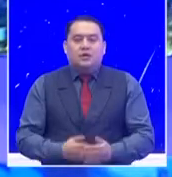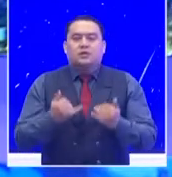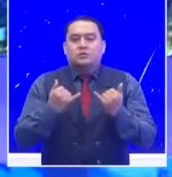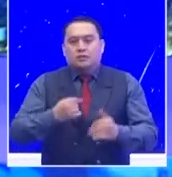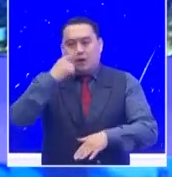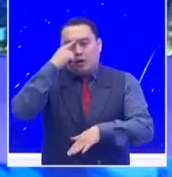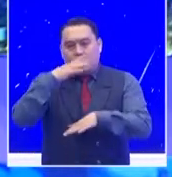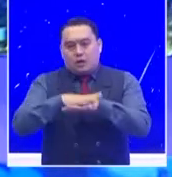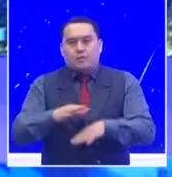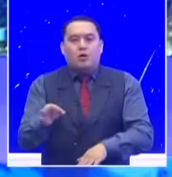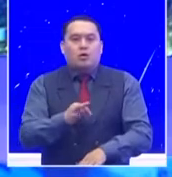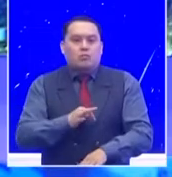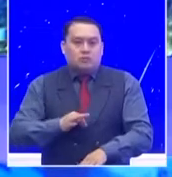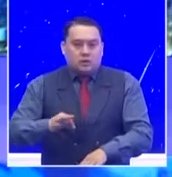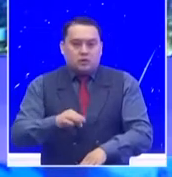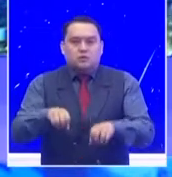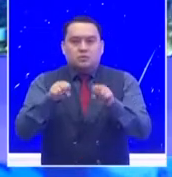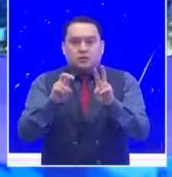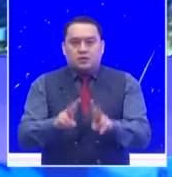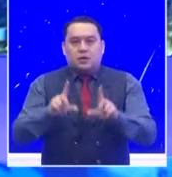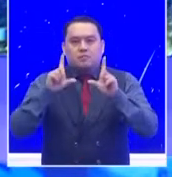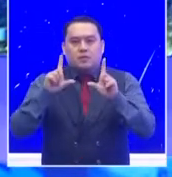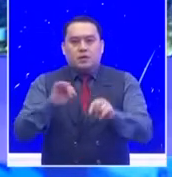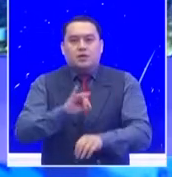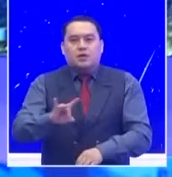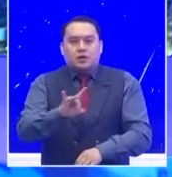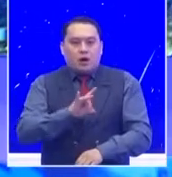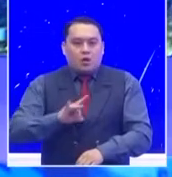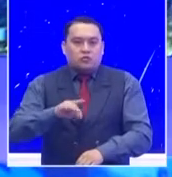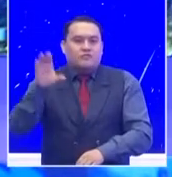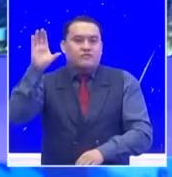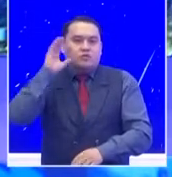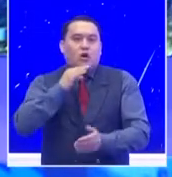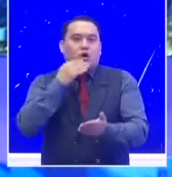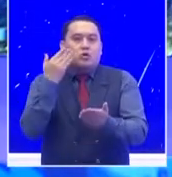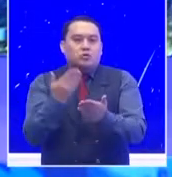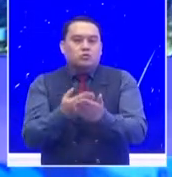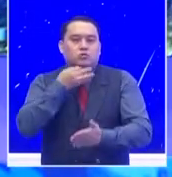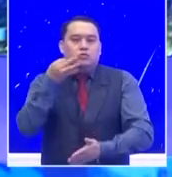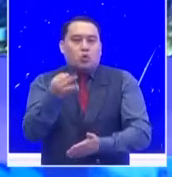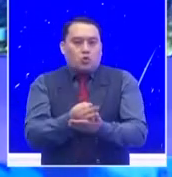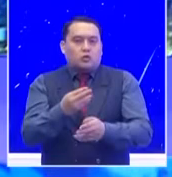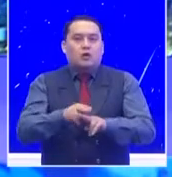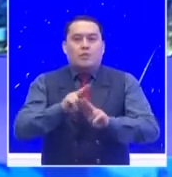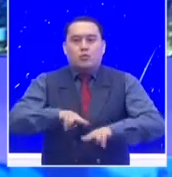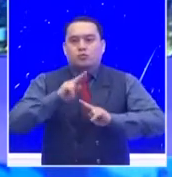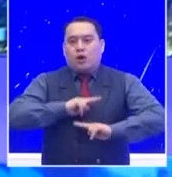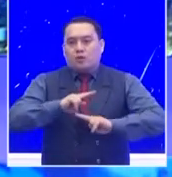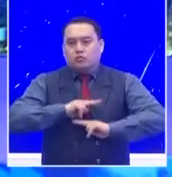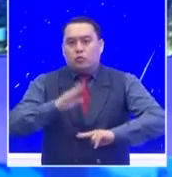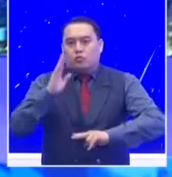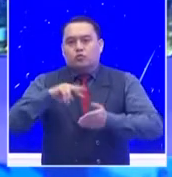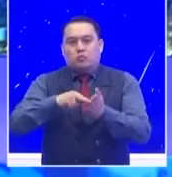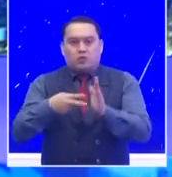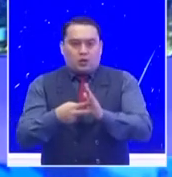Сегодня аким области Амандык Баталов специально выехал в Елисский район, чтобы выслушать отчет акима района о проделанной работе и планах на